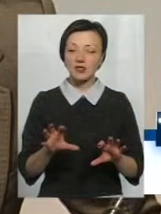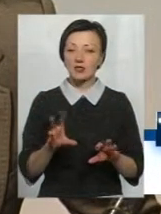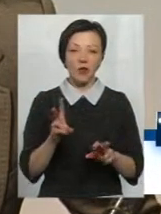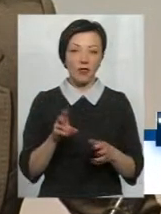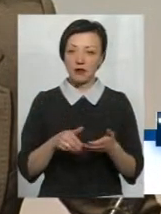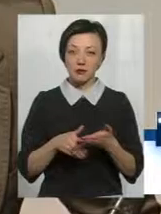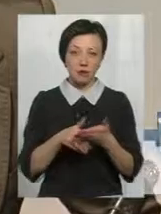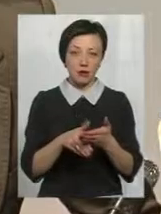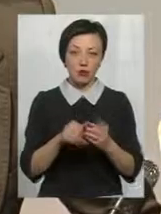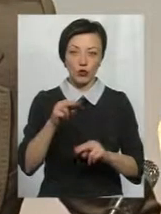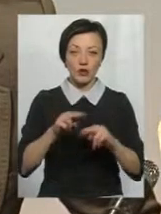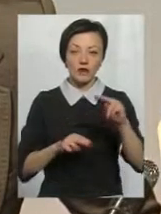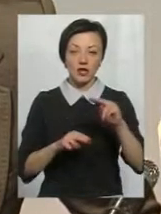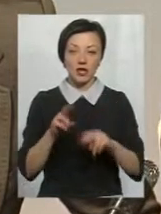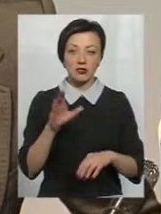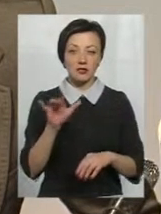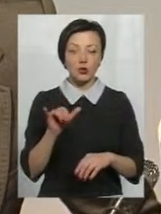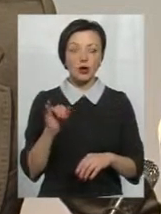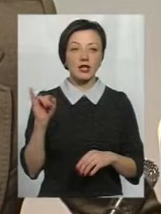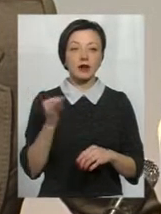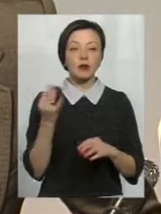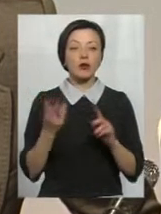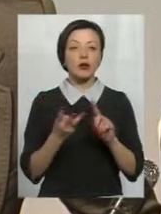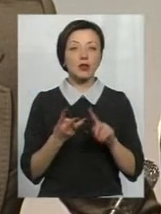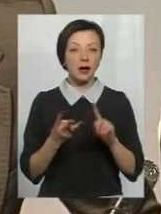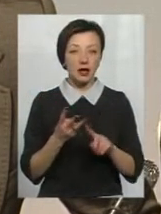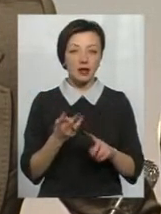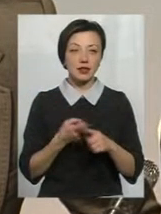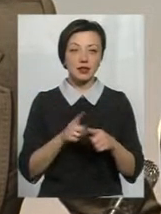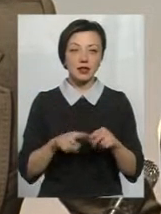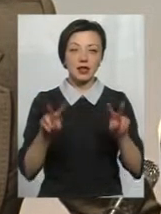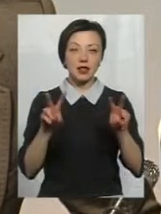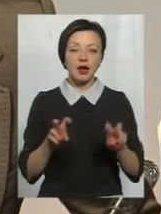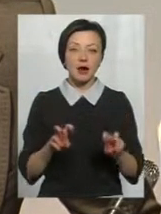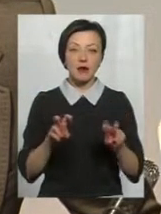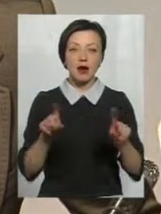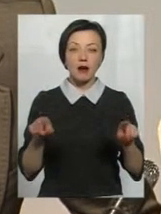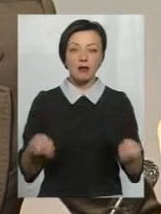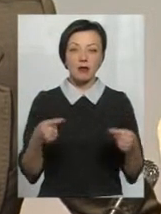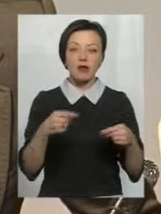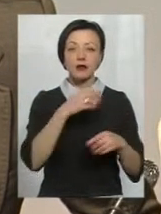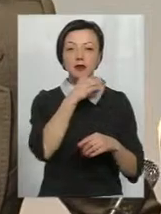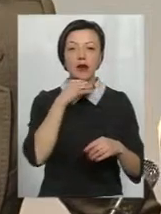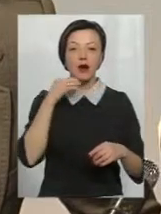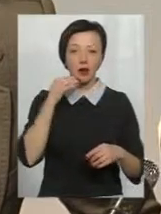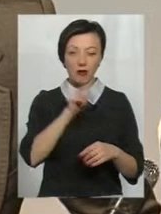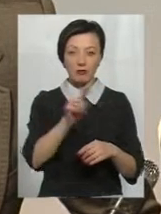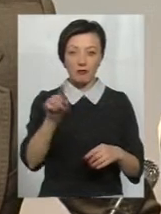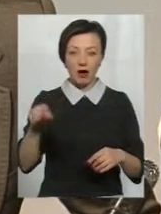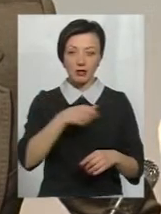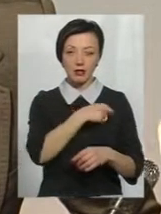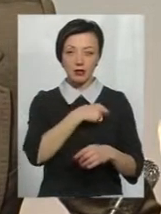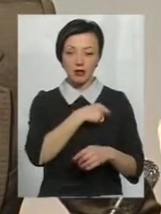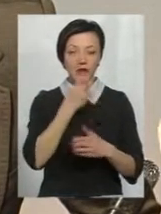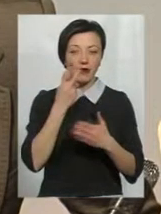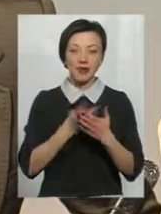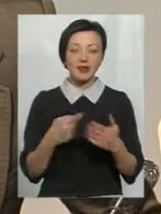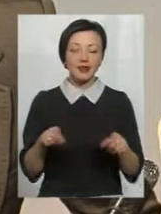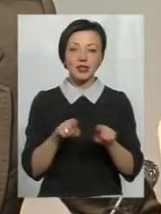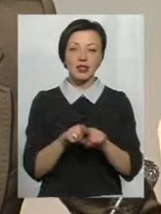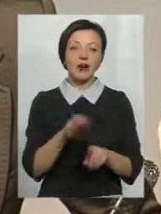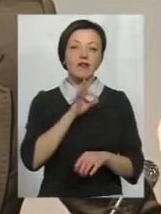сприяє будівництву. І по-третє, ну, ця тема піднімалася не в одній каденції депутатів, ну, видно, не настільки